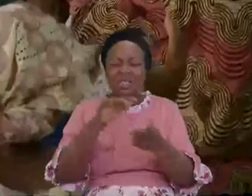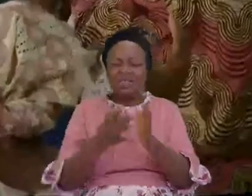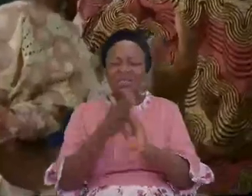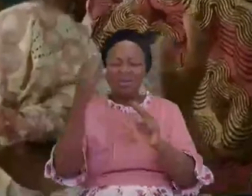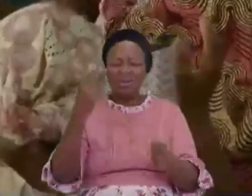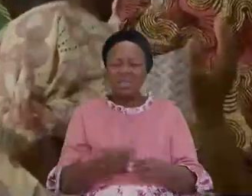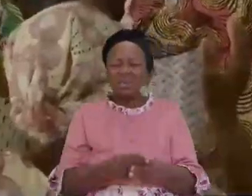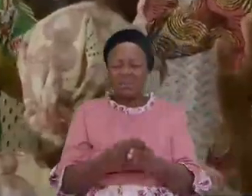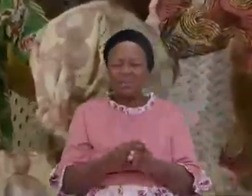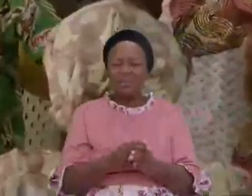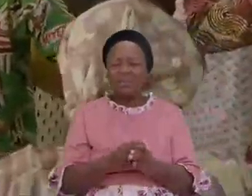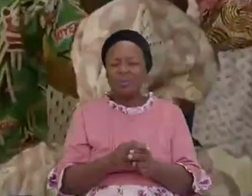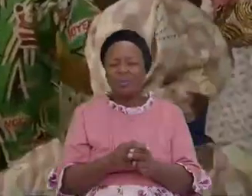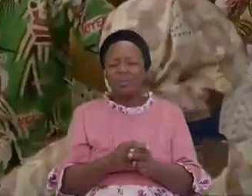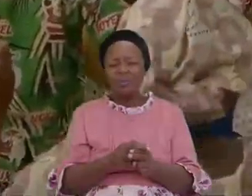de Jésus.